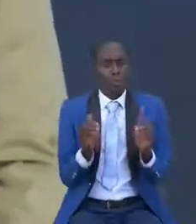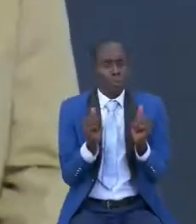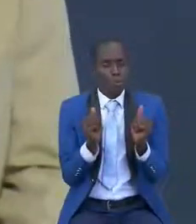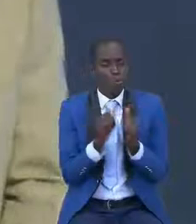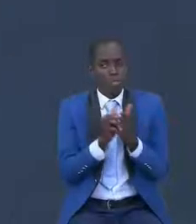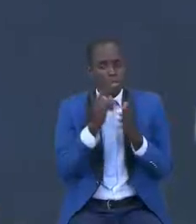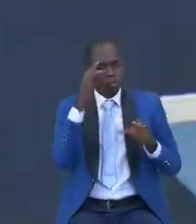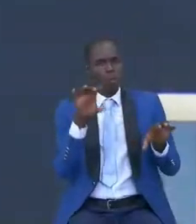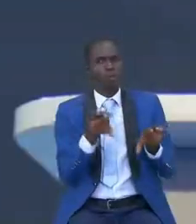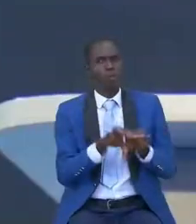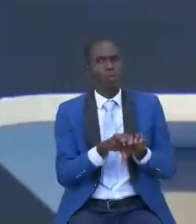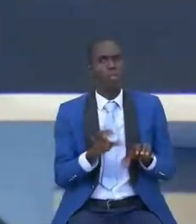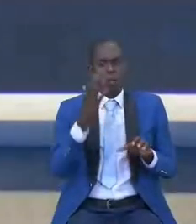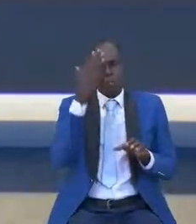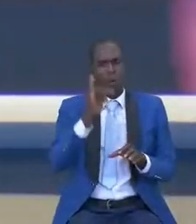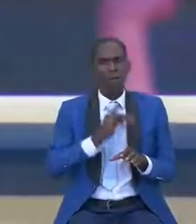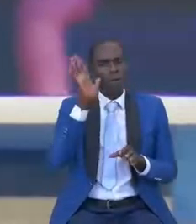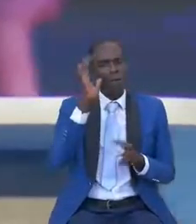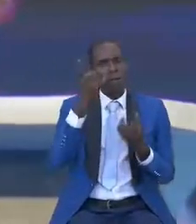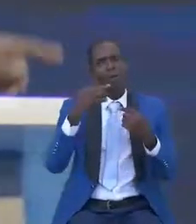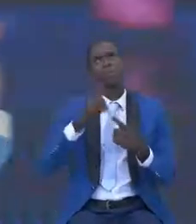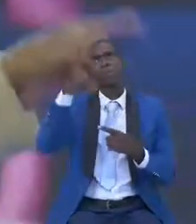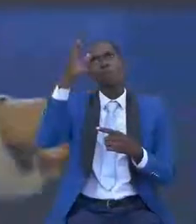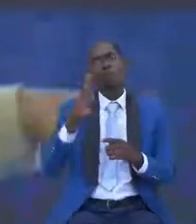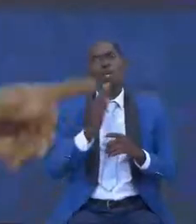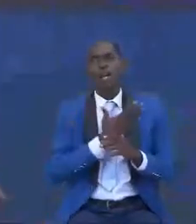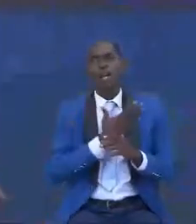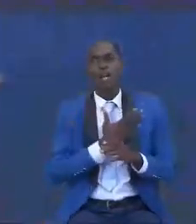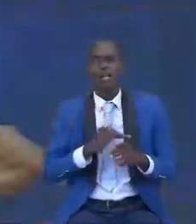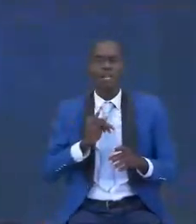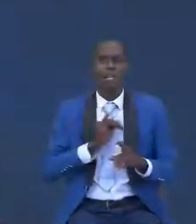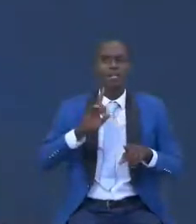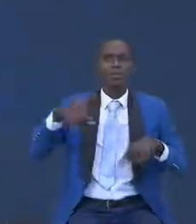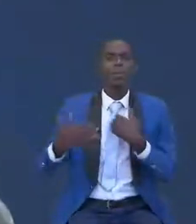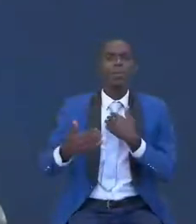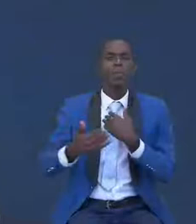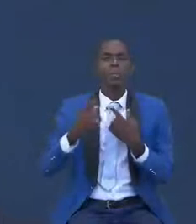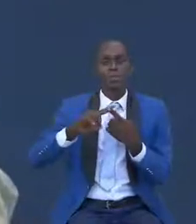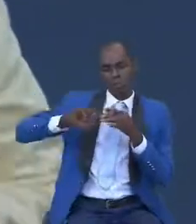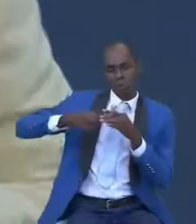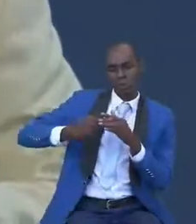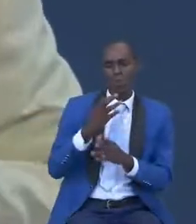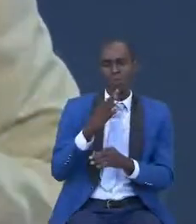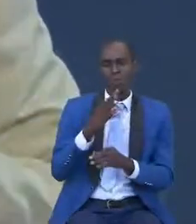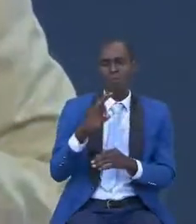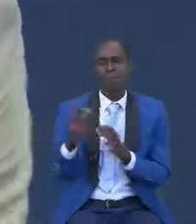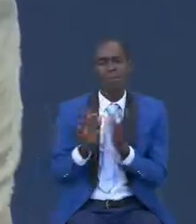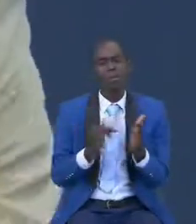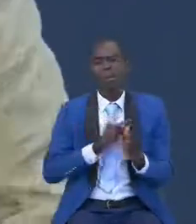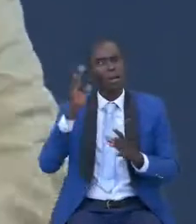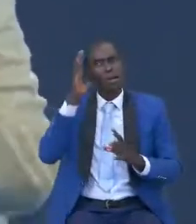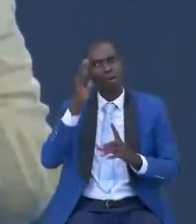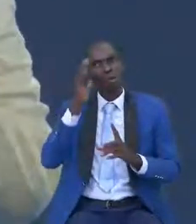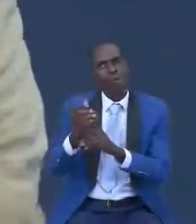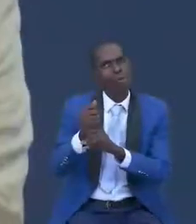Jésus, il le fera avec cette alliance. Comment je peux venir avec Dieu? Et je retourne